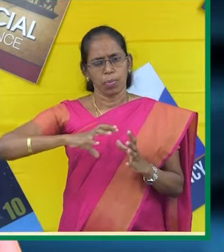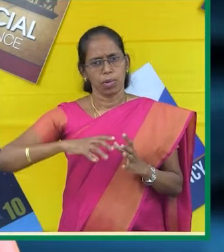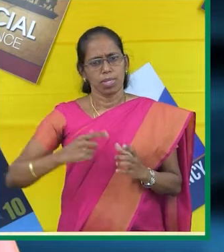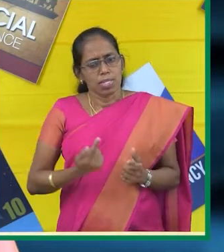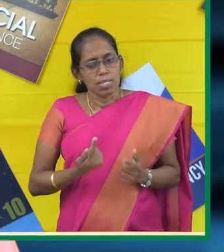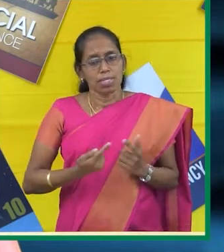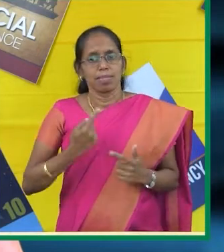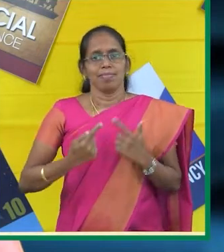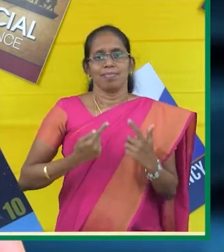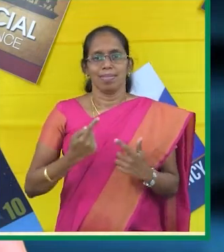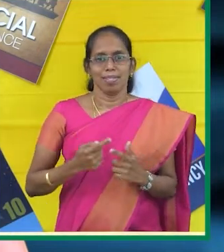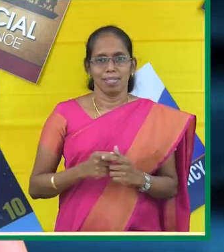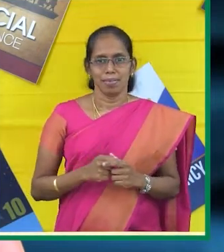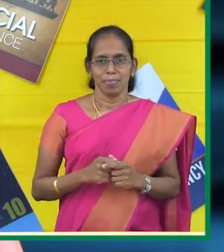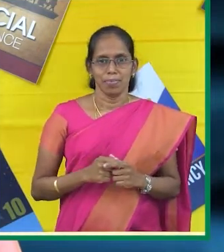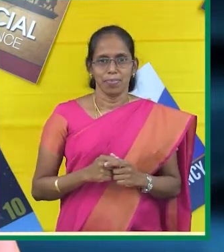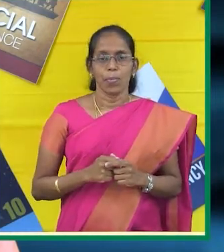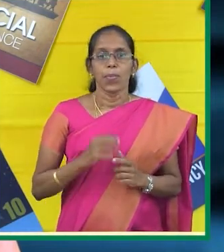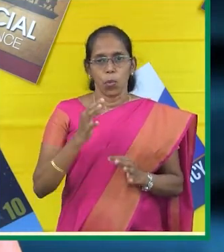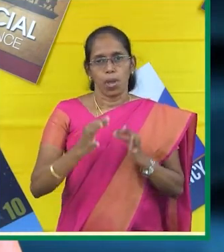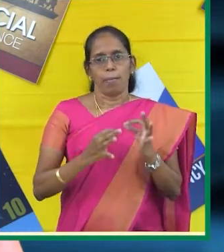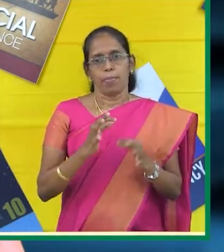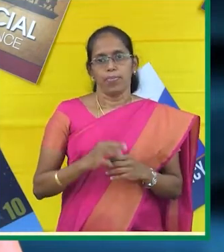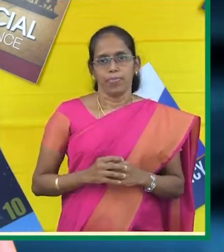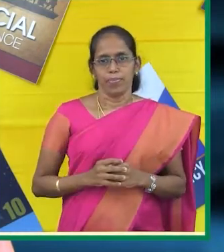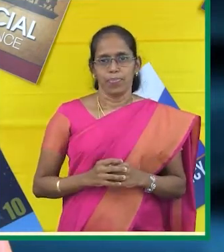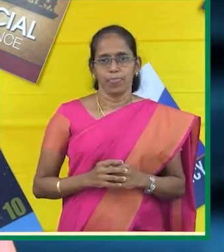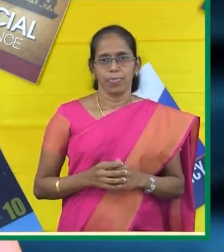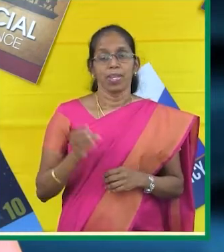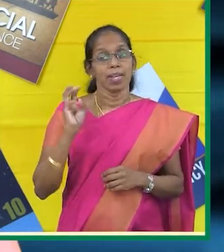இயந்திரங்கள் தங்களை பற்றி கூறுவதாக அந்த போயம்.